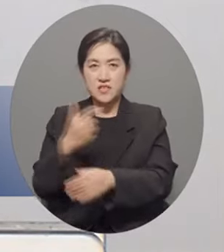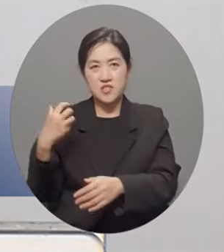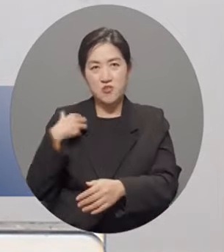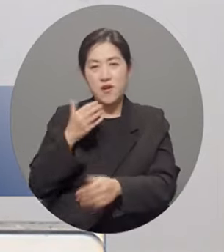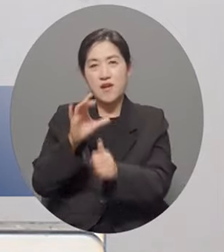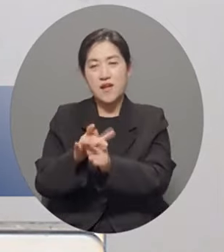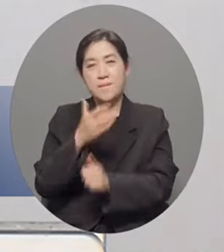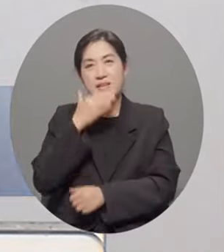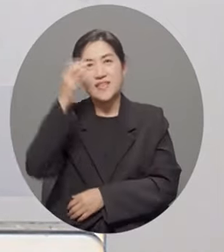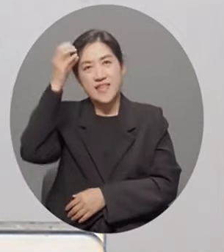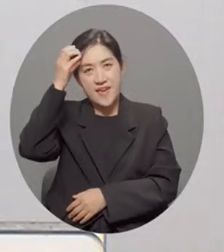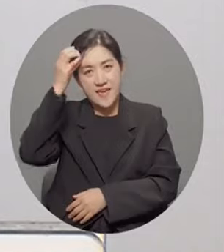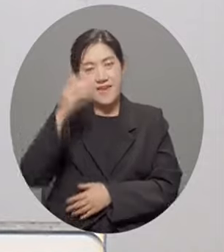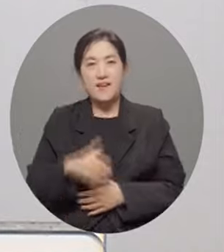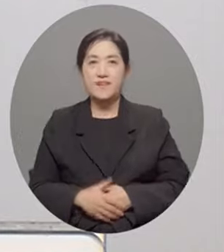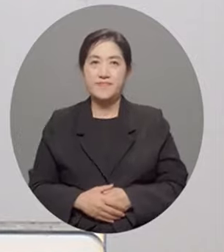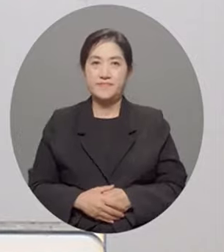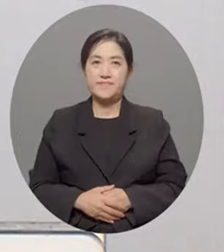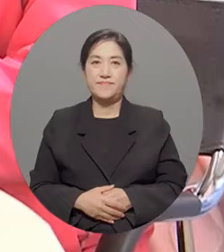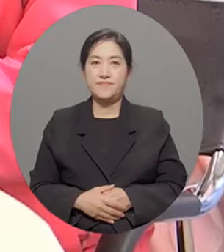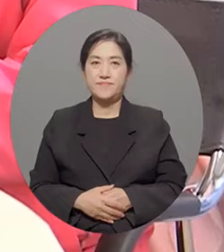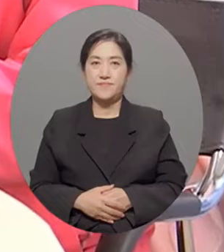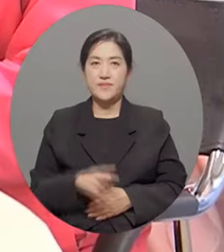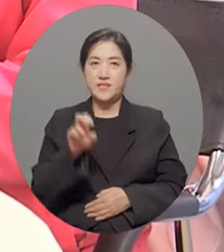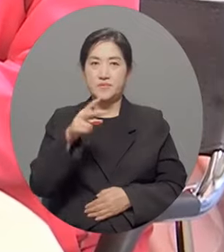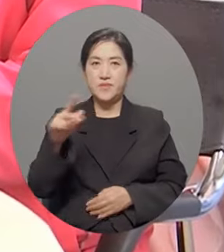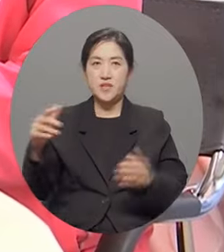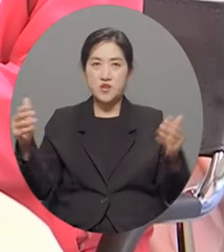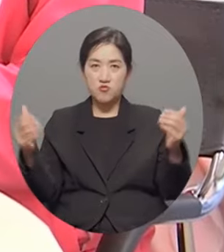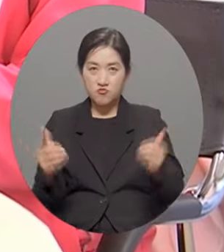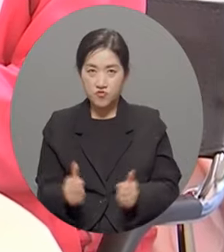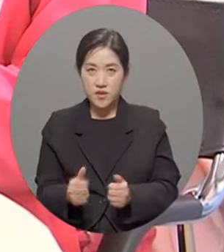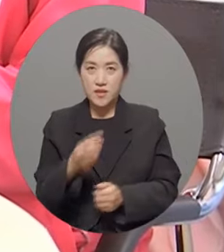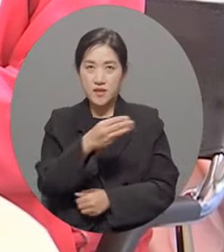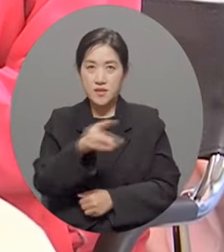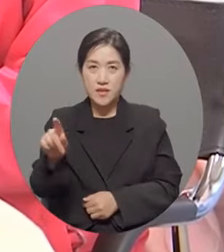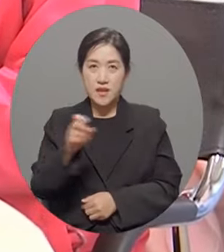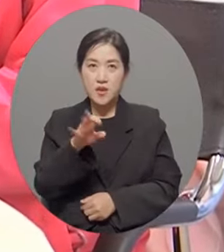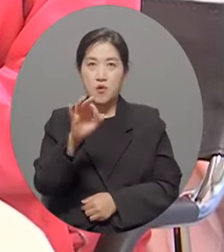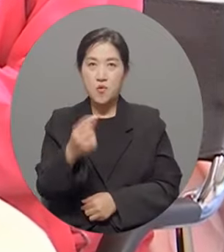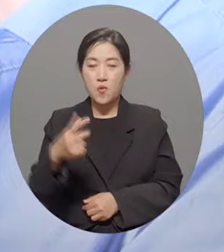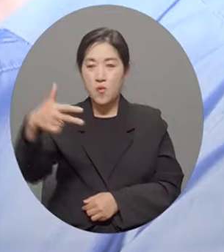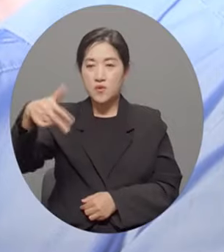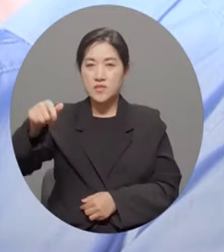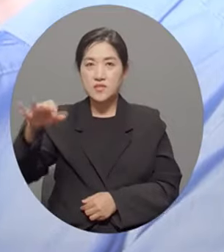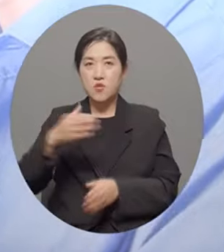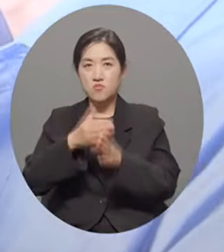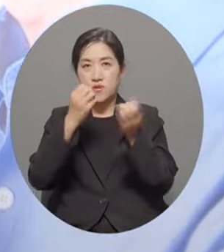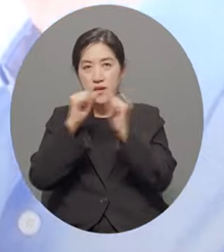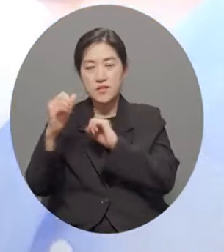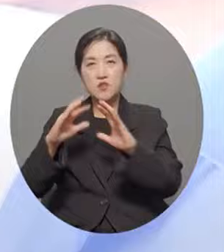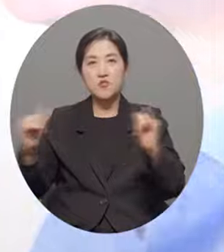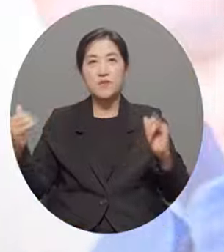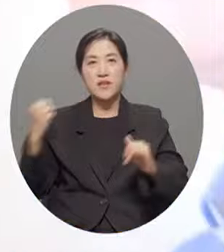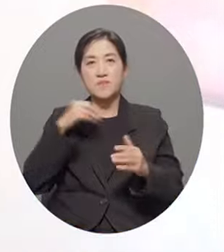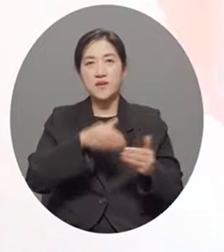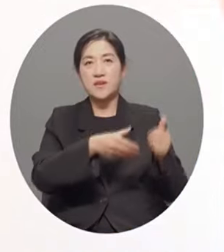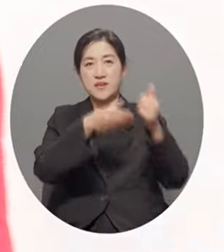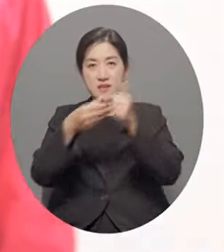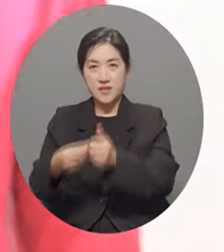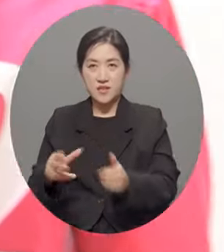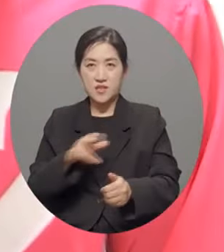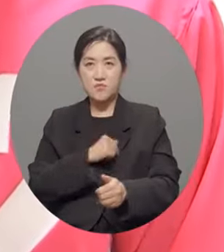하실 것으로 기대됩니다. 지난 21대 국회에서는 태영호, 지성호, 탈북민 두 명이 국민의힘에 영입돼